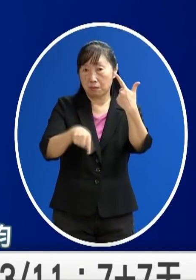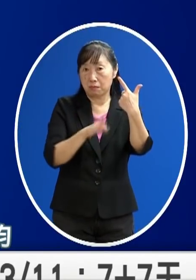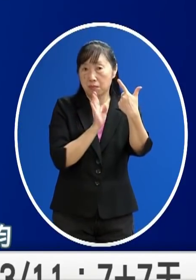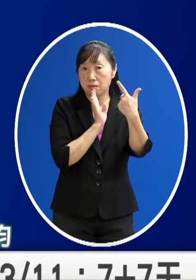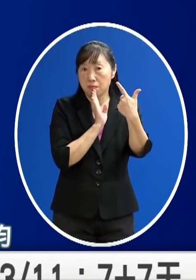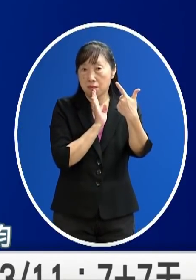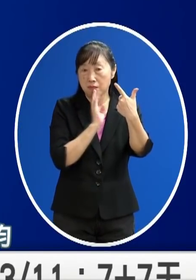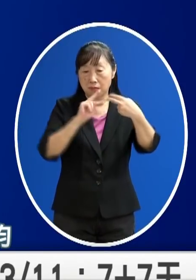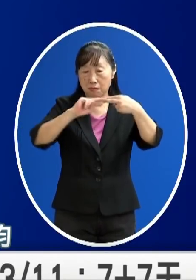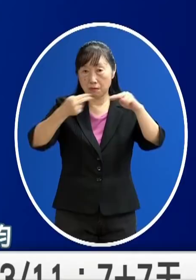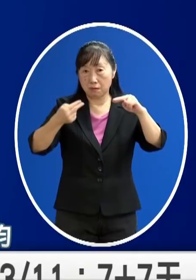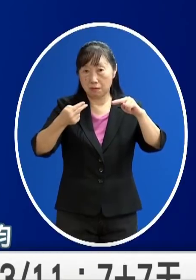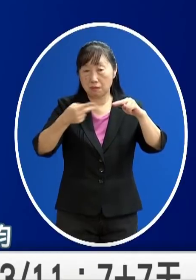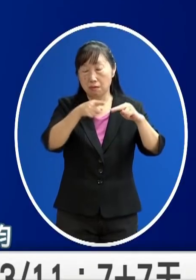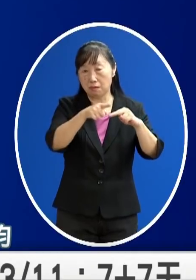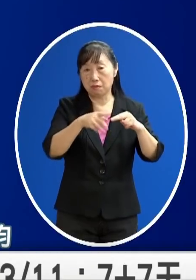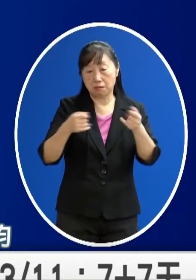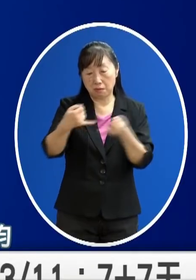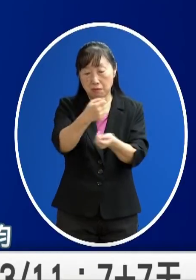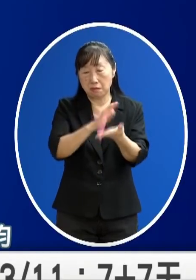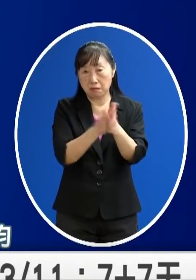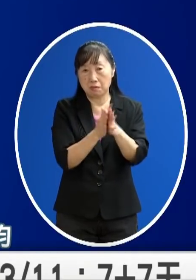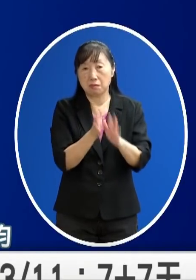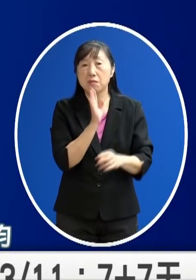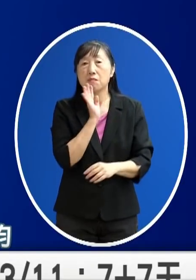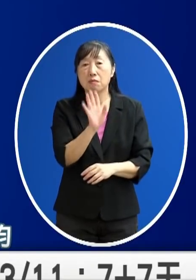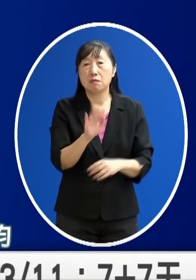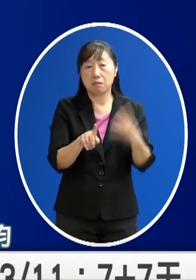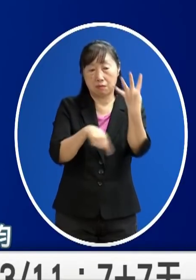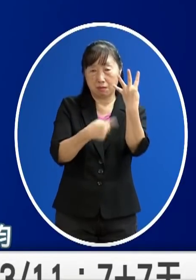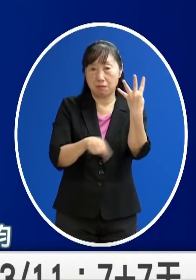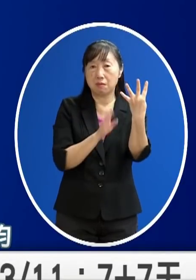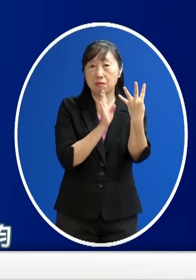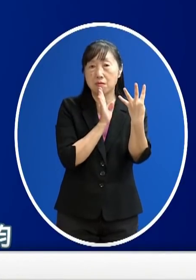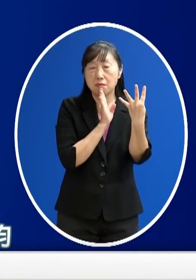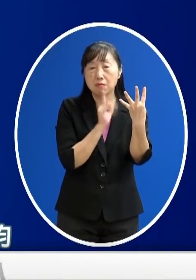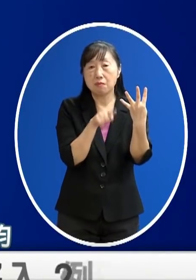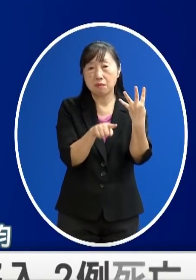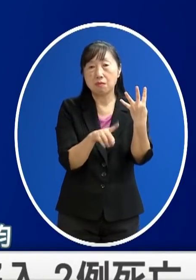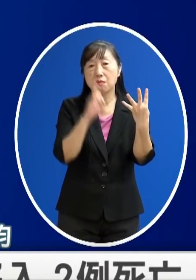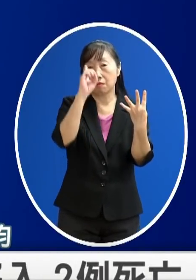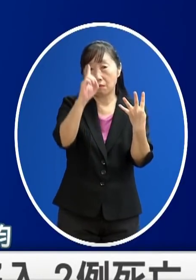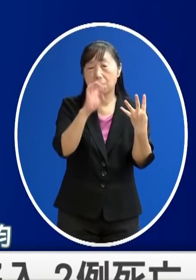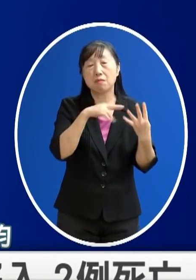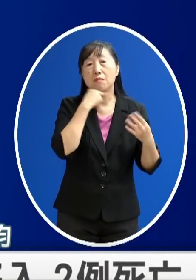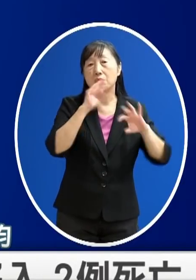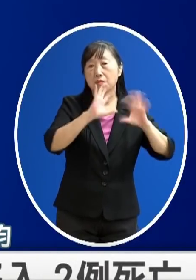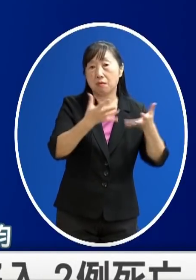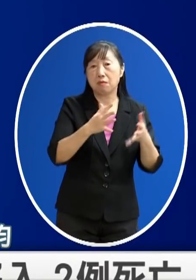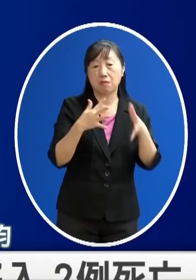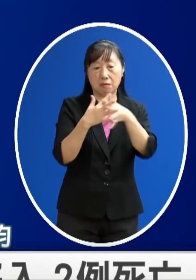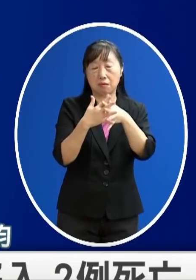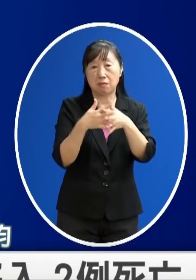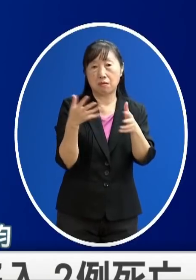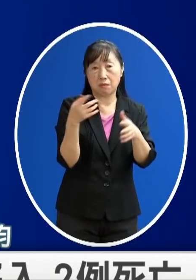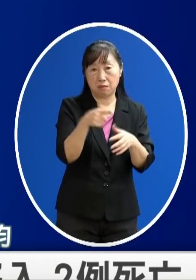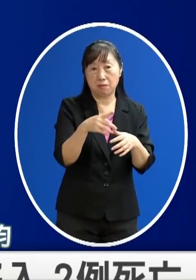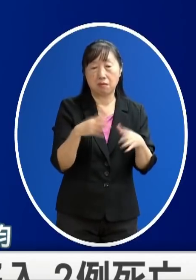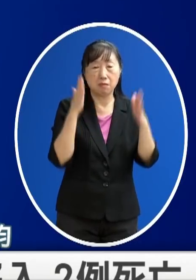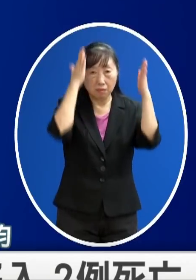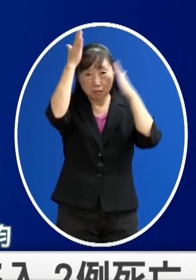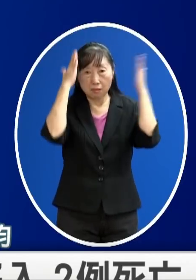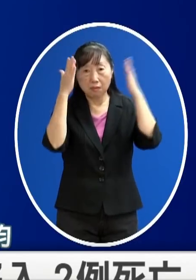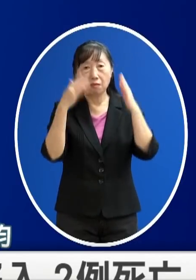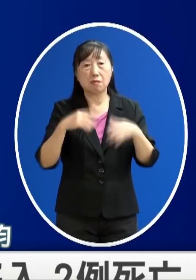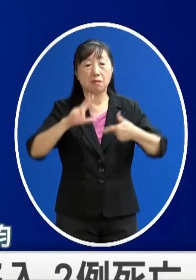有定序出变异株哈，那其中有4例是 Delta， 分别来自于英国、美国、马来西亚跟